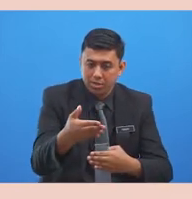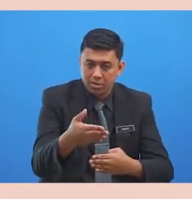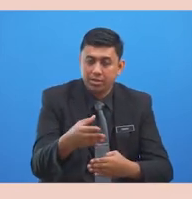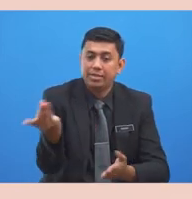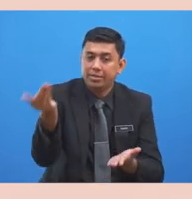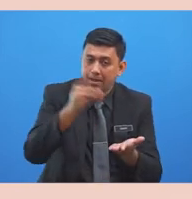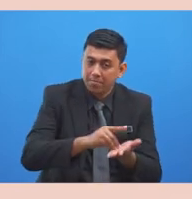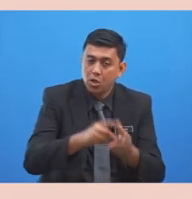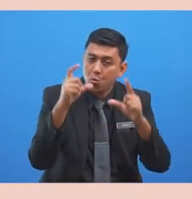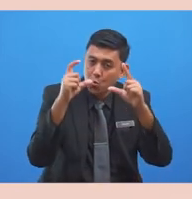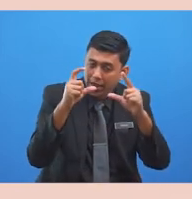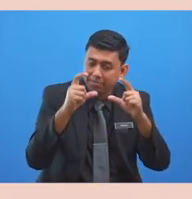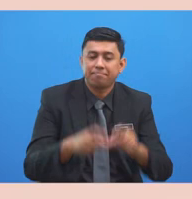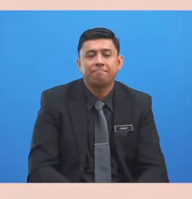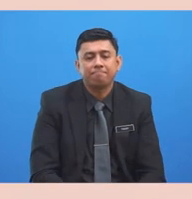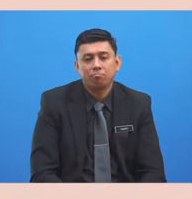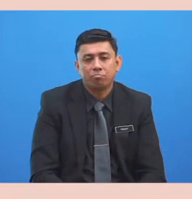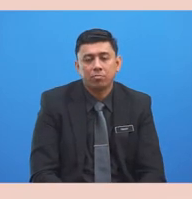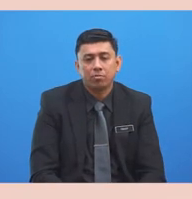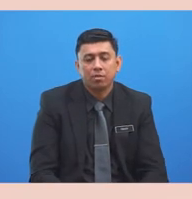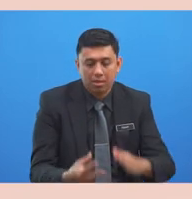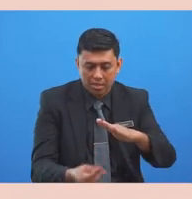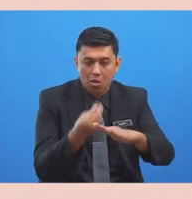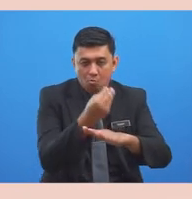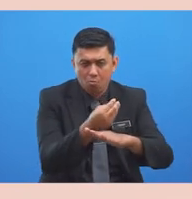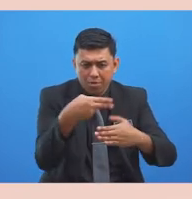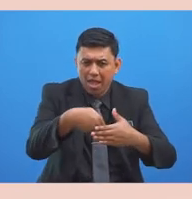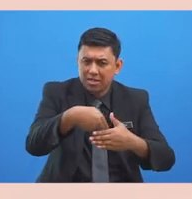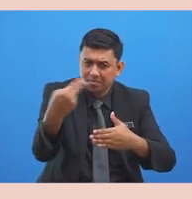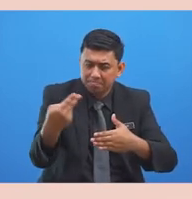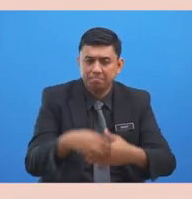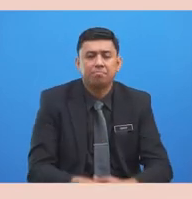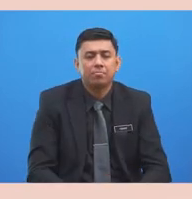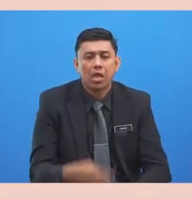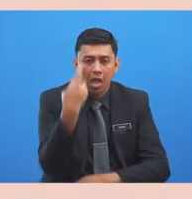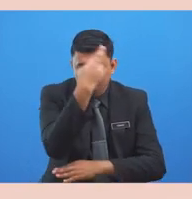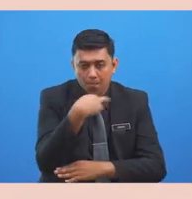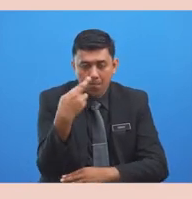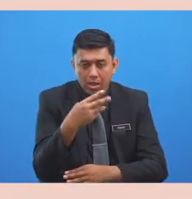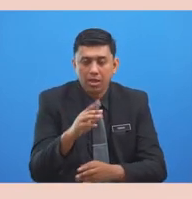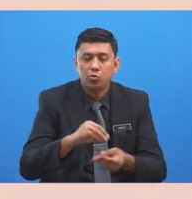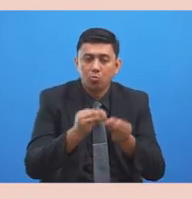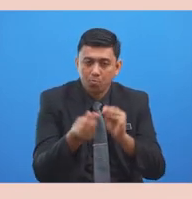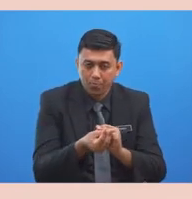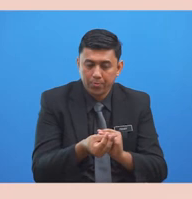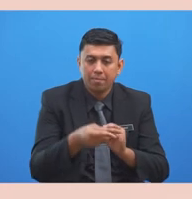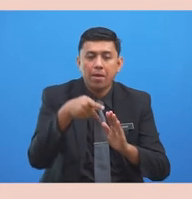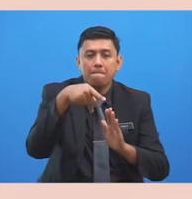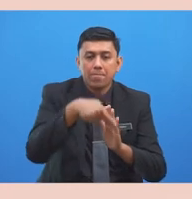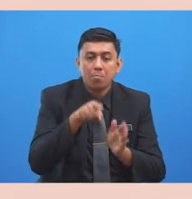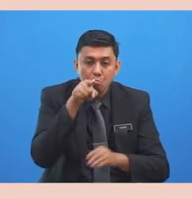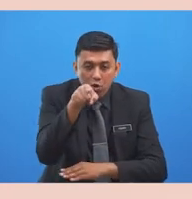double kurungan. Output yang terhasil merupakan nombor